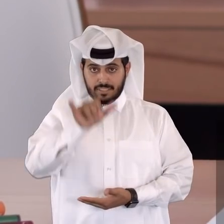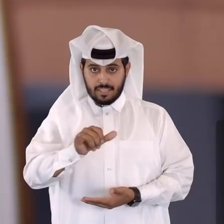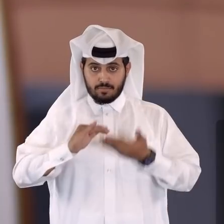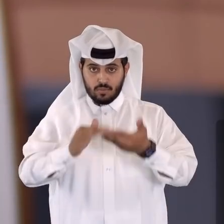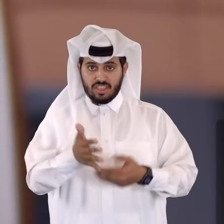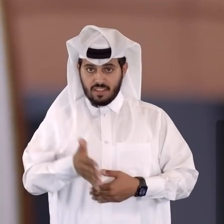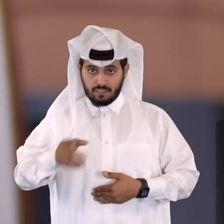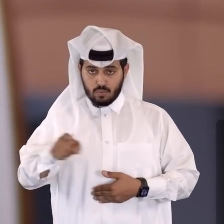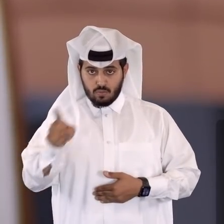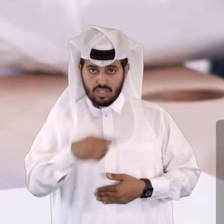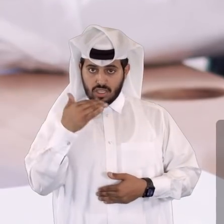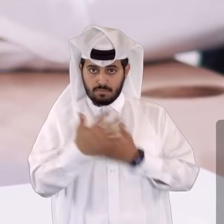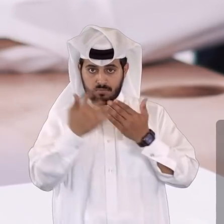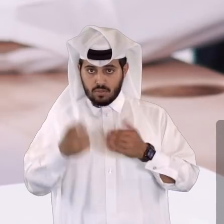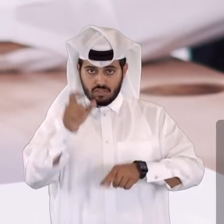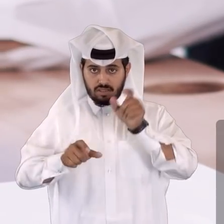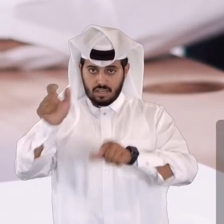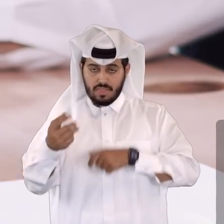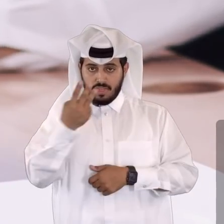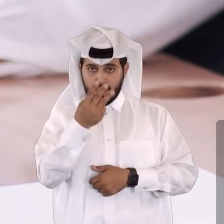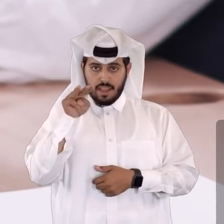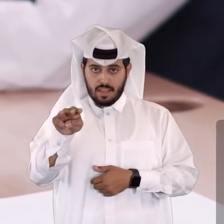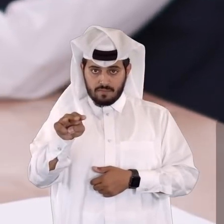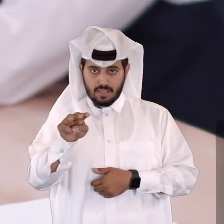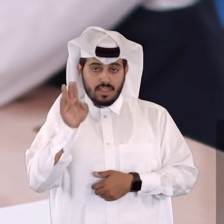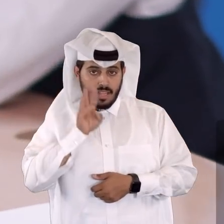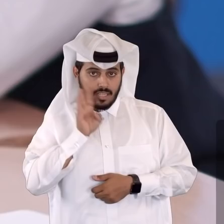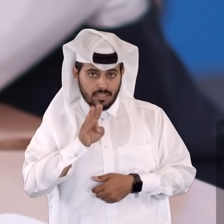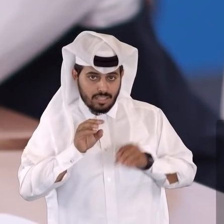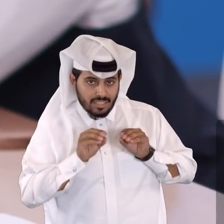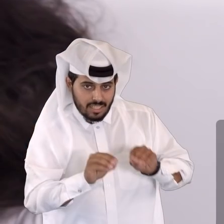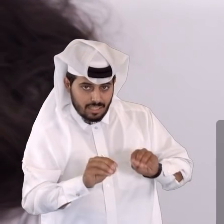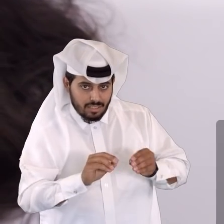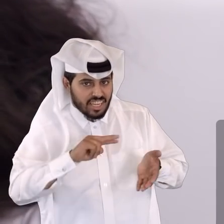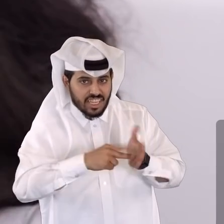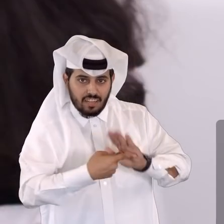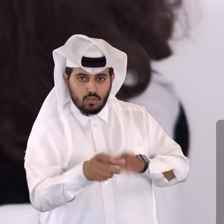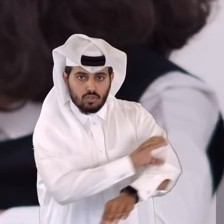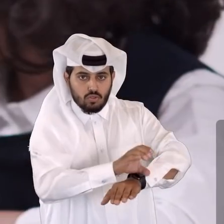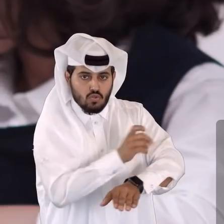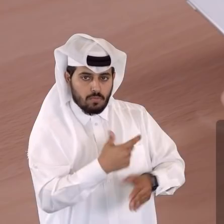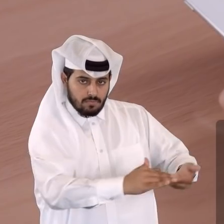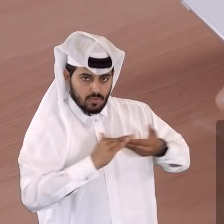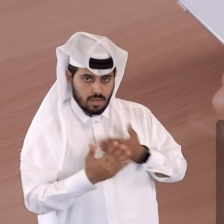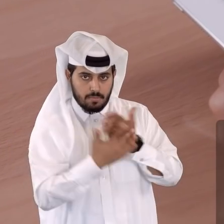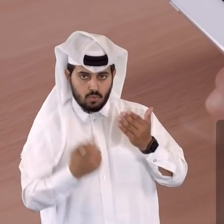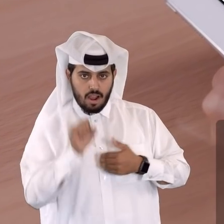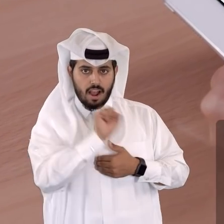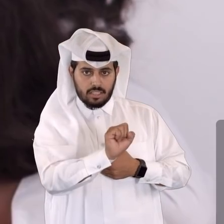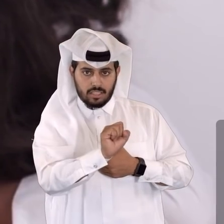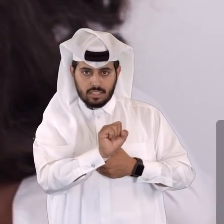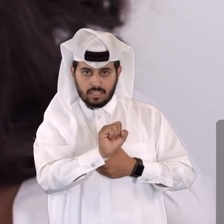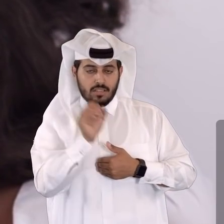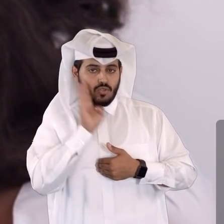التعليم، قام مركز مدى بتمكين 3000 طالب من ذوي الإعاقة للنفاذ إلى التعليم النوعي من